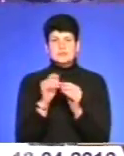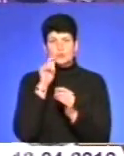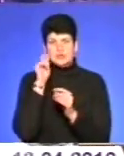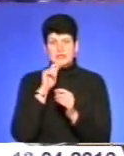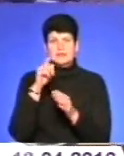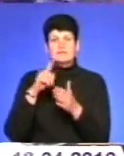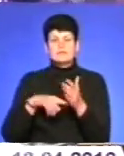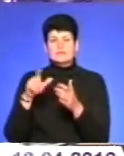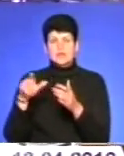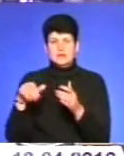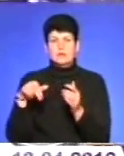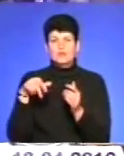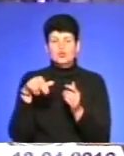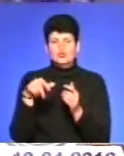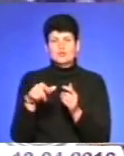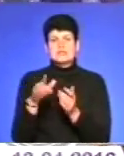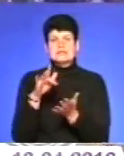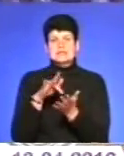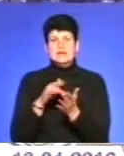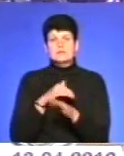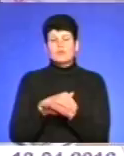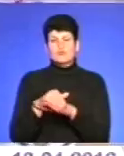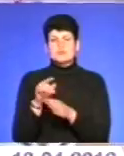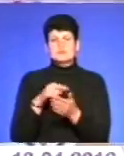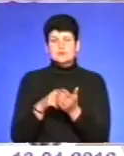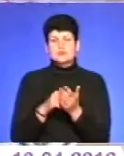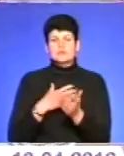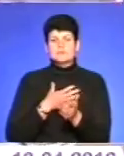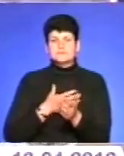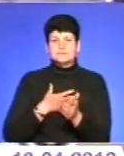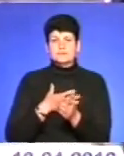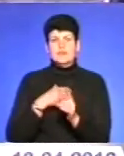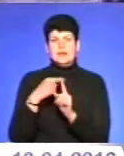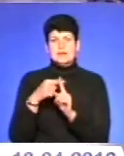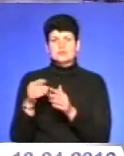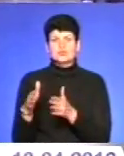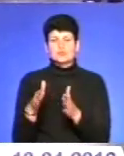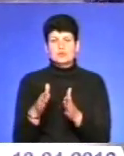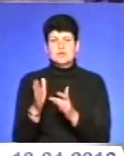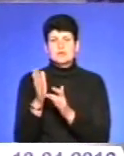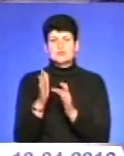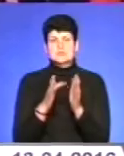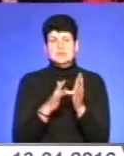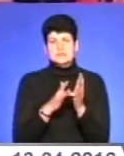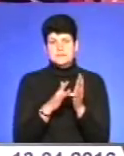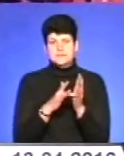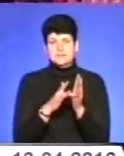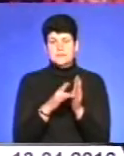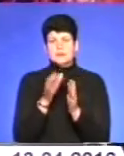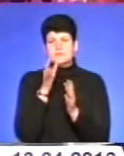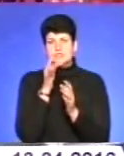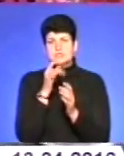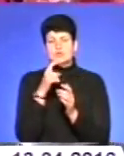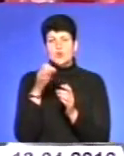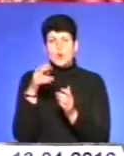Віряни пройдуть центральними вулицями міста, щоб разом духовно пережити євангельські події хресної дороги Ісуса Христа на Голгофу. Під час ходи